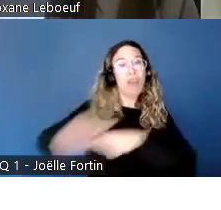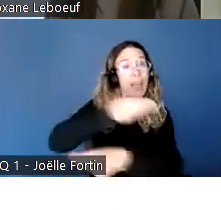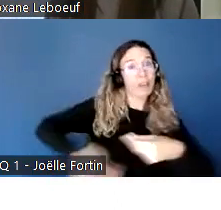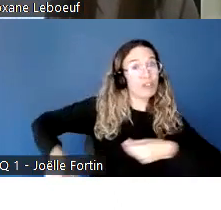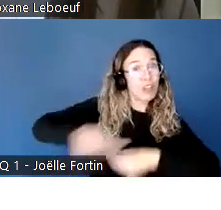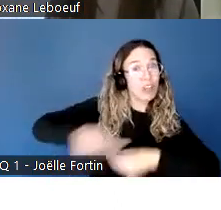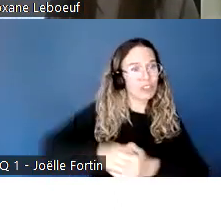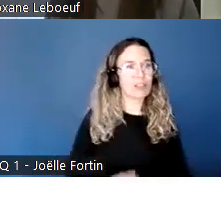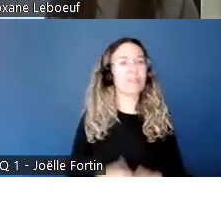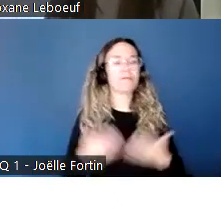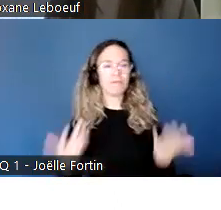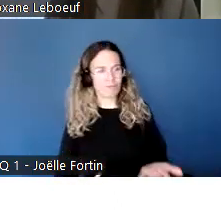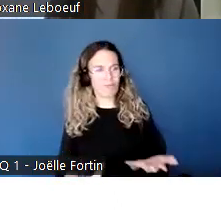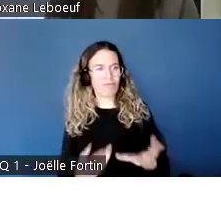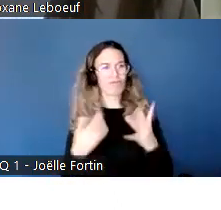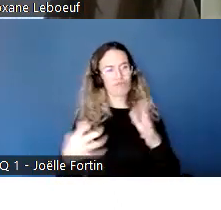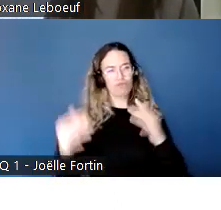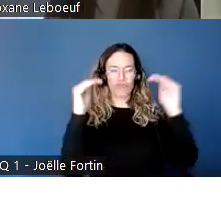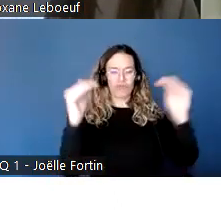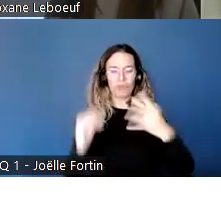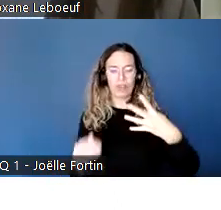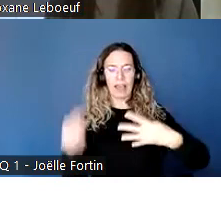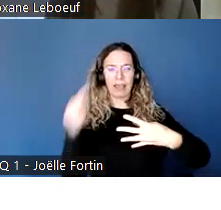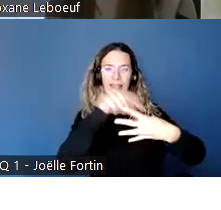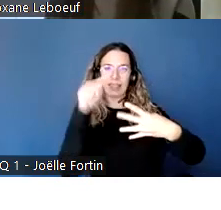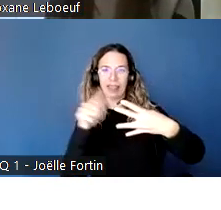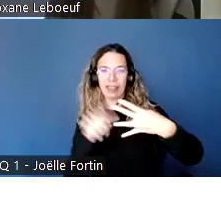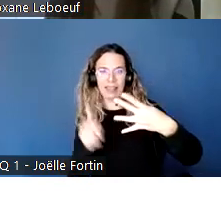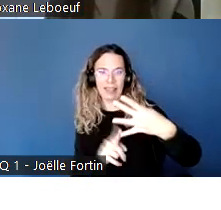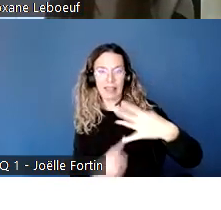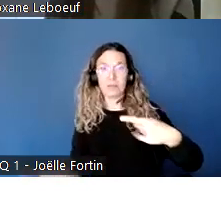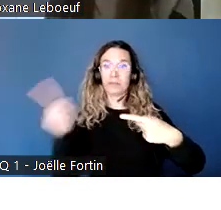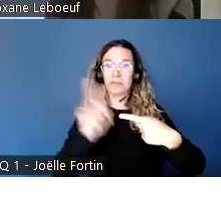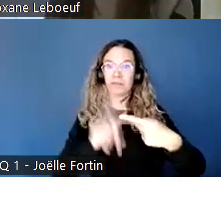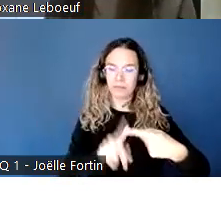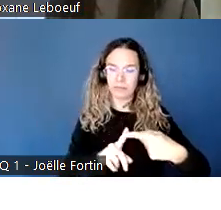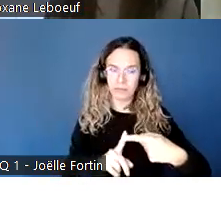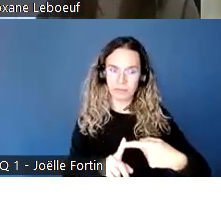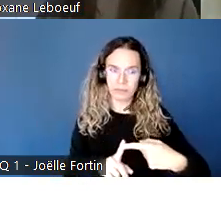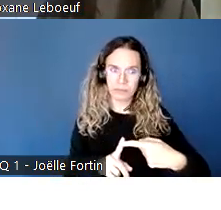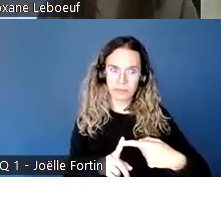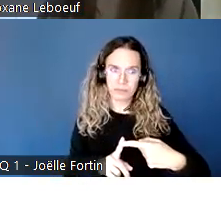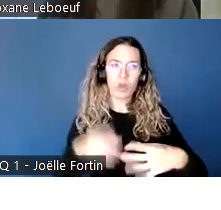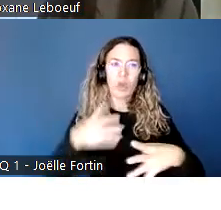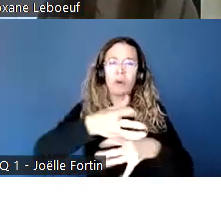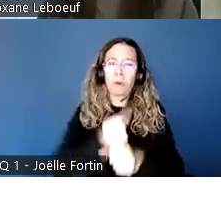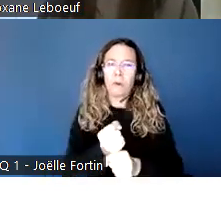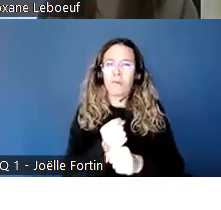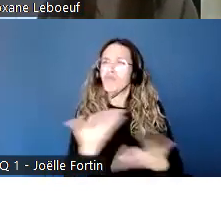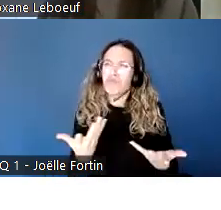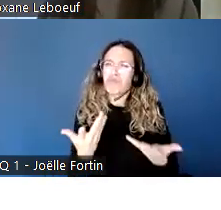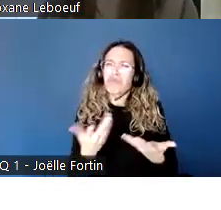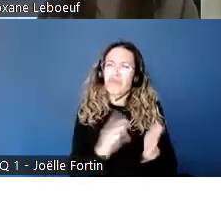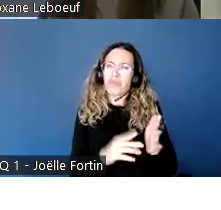Donc, on a organisé notre matériel en 4 points. D'abord, je vais revenir assez brièvement sur l'origine